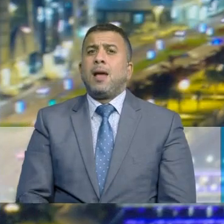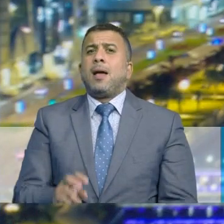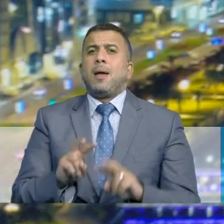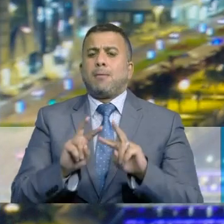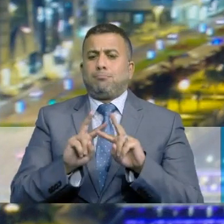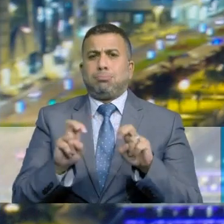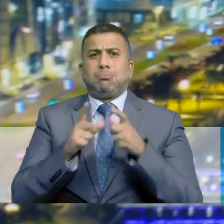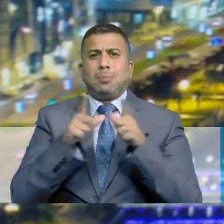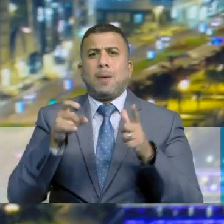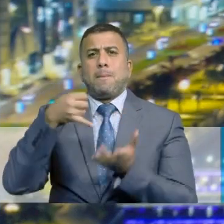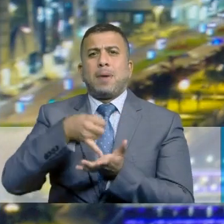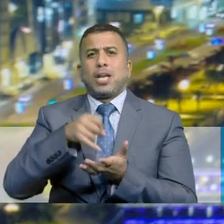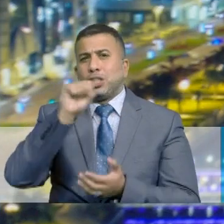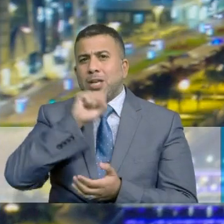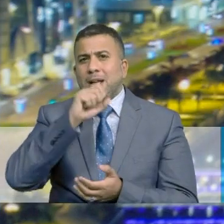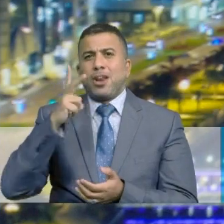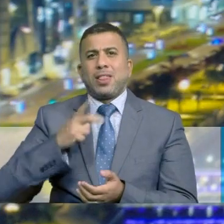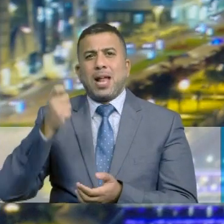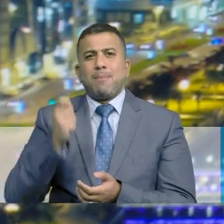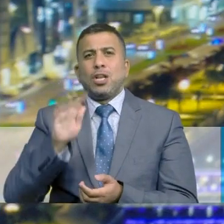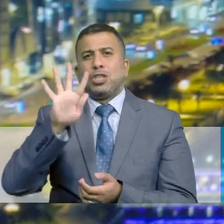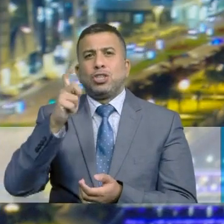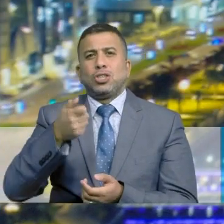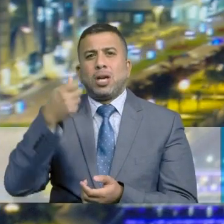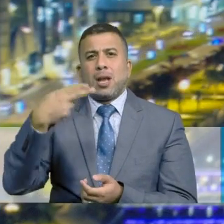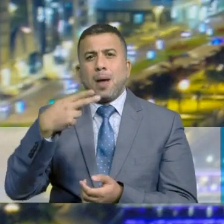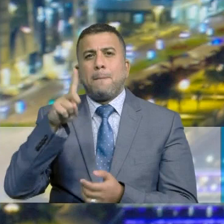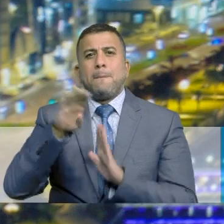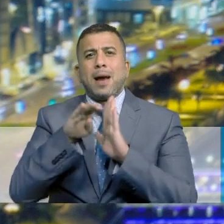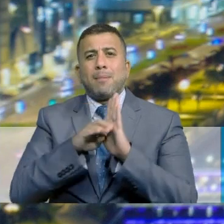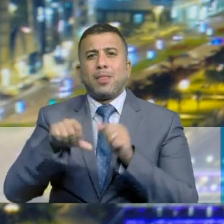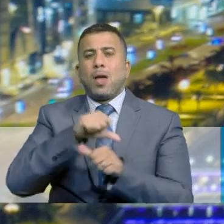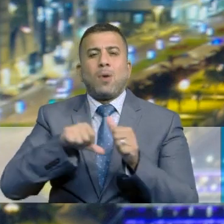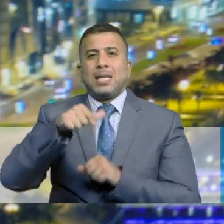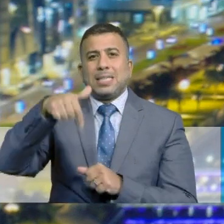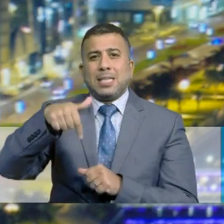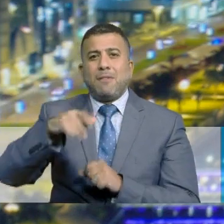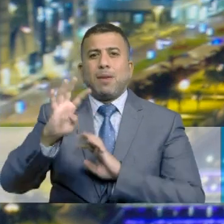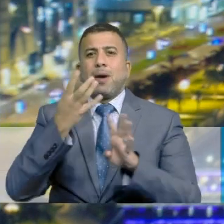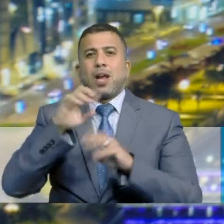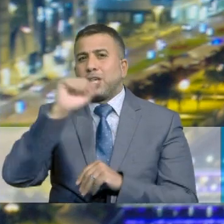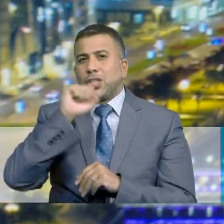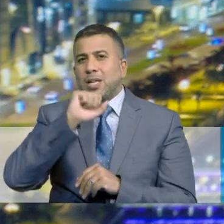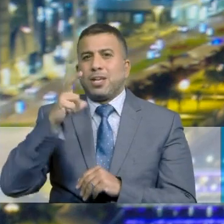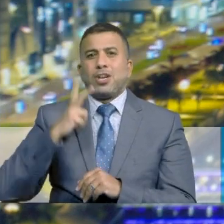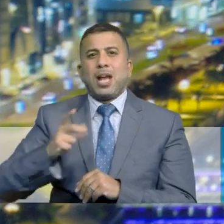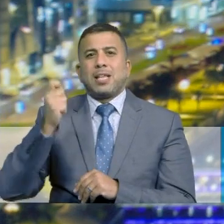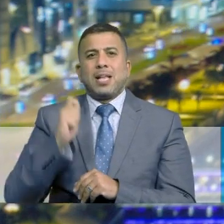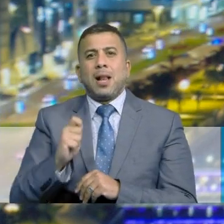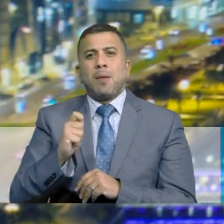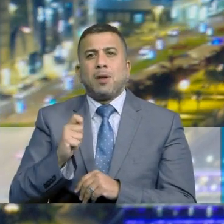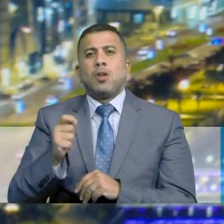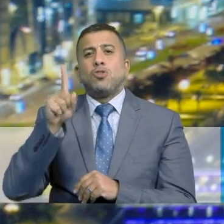كشف مركز الشارقه لرياده الاعمال شراء عن برنامج فاعليه الدوره السادسه من مهرجان الشارقه